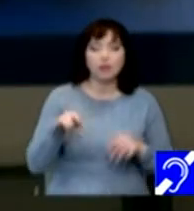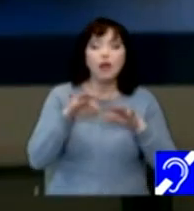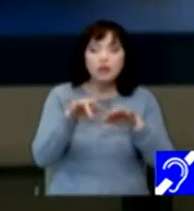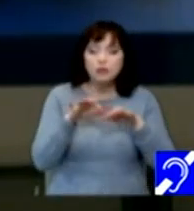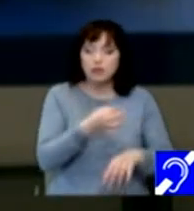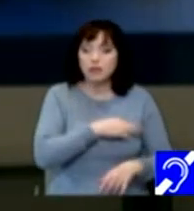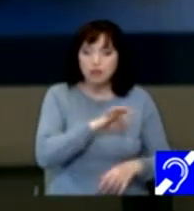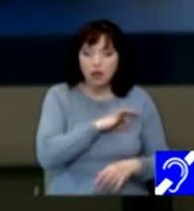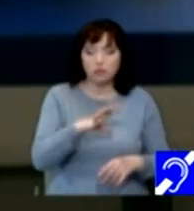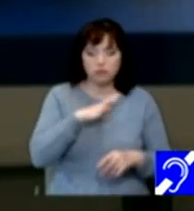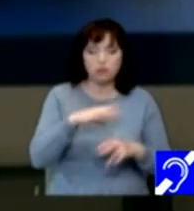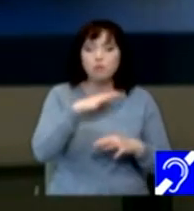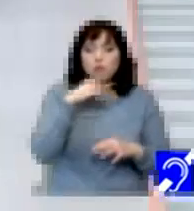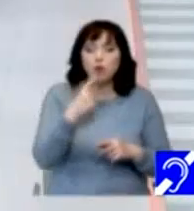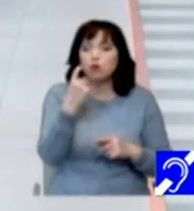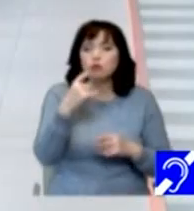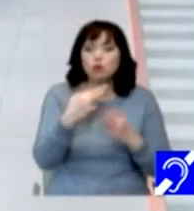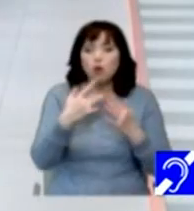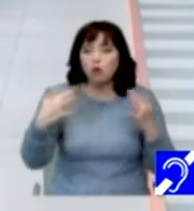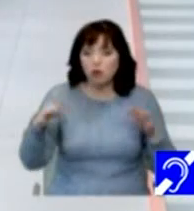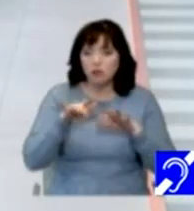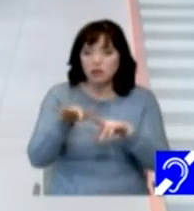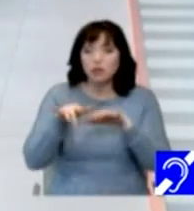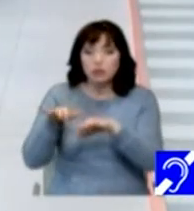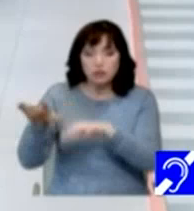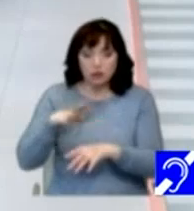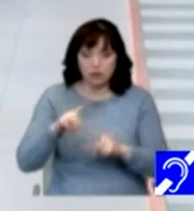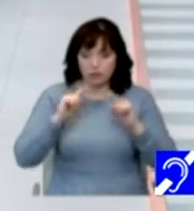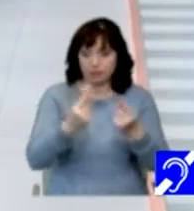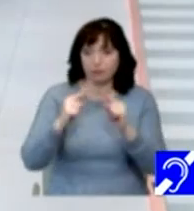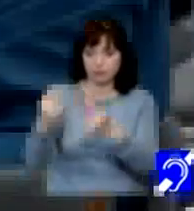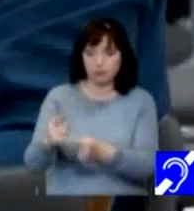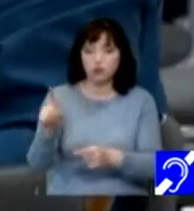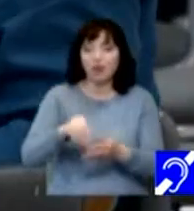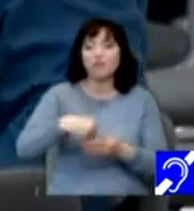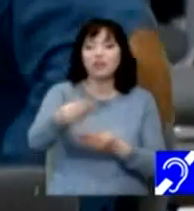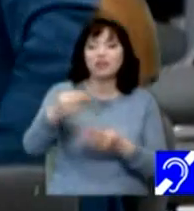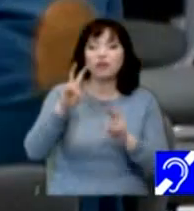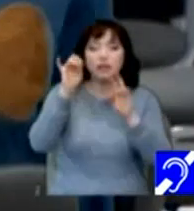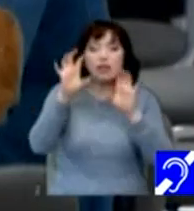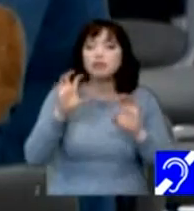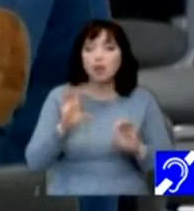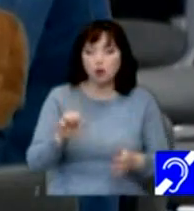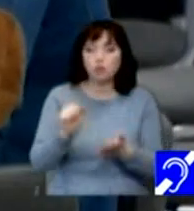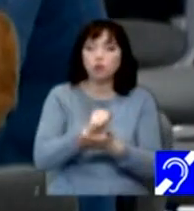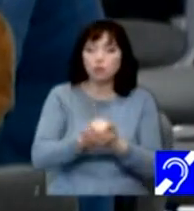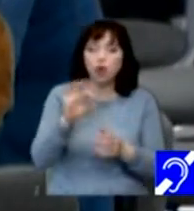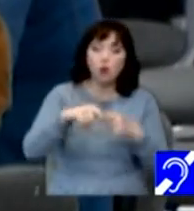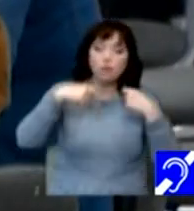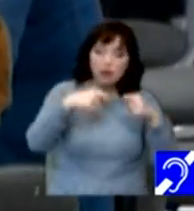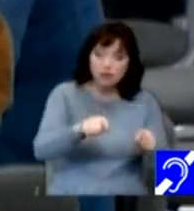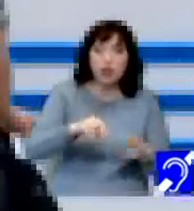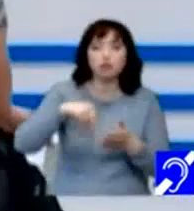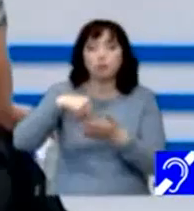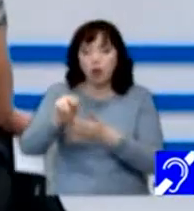Anchetatorii au investigat câteva sute de cazuri în care organizatorul rețelei infracționale elibera ilegal acte de cumpărare-vânzare a locuințelor